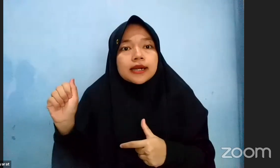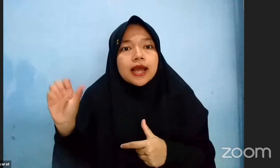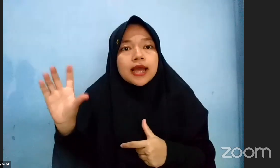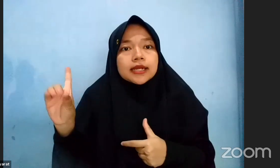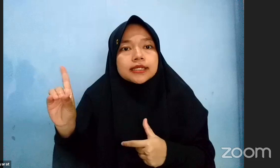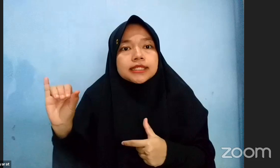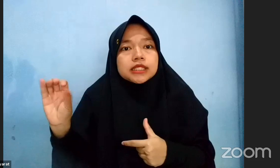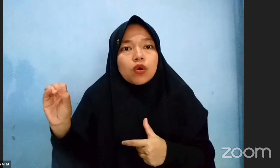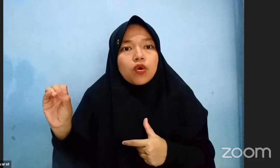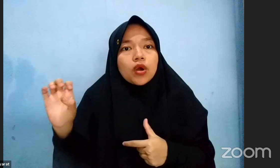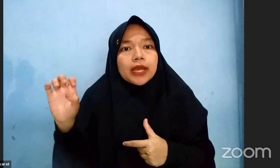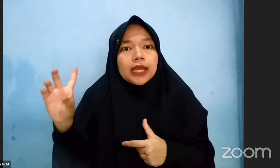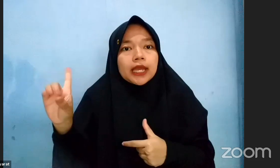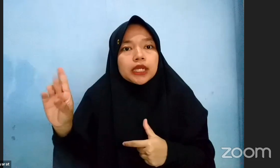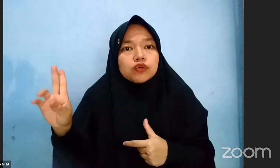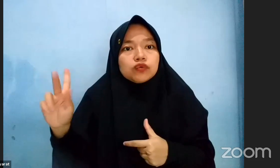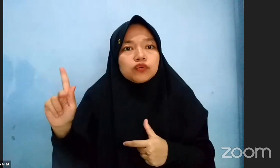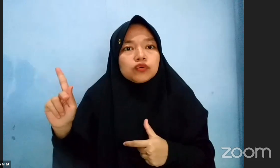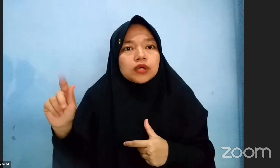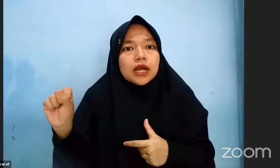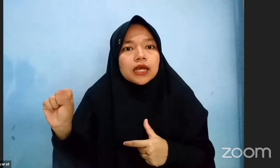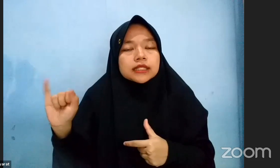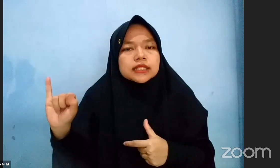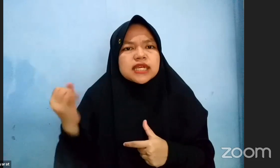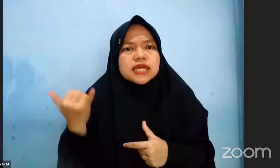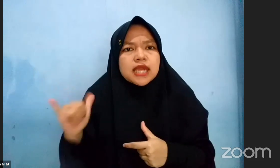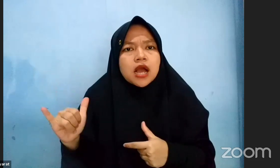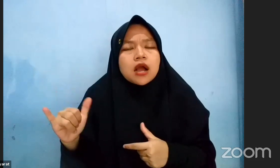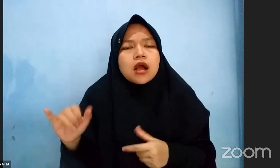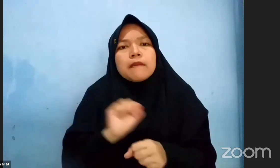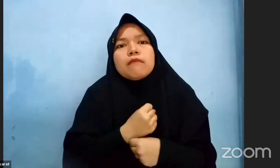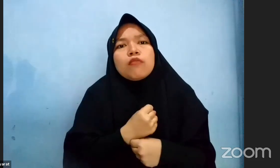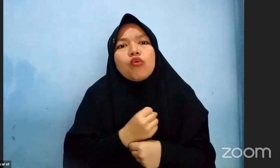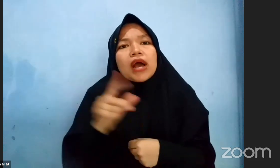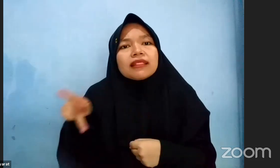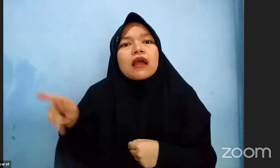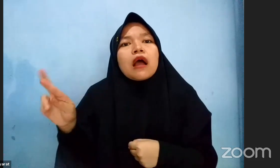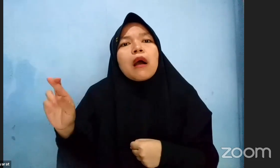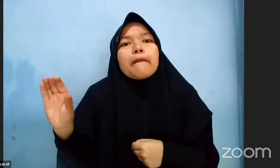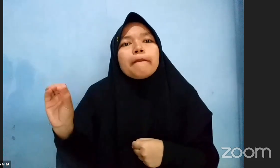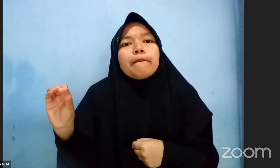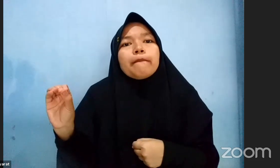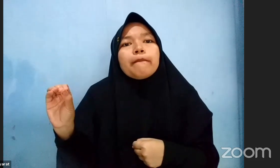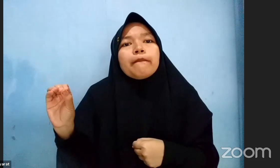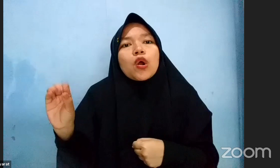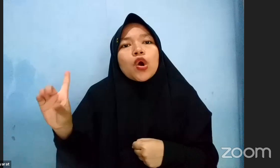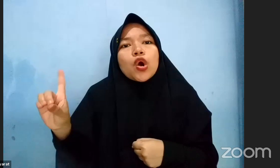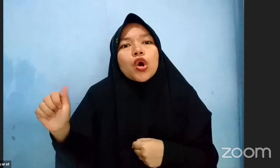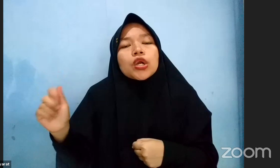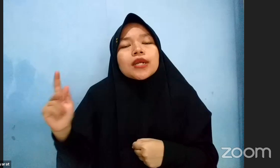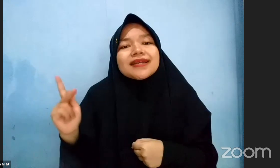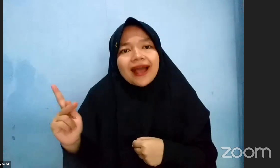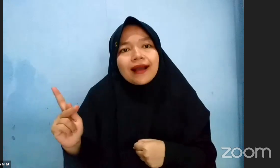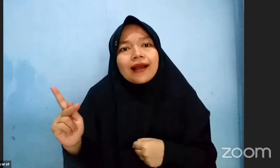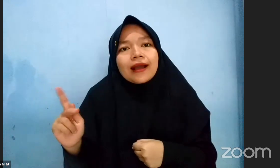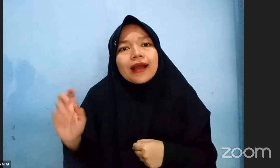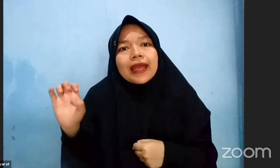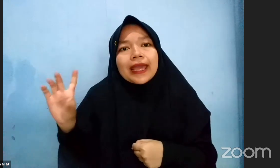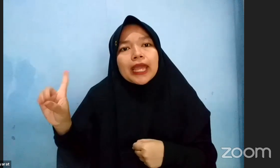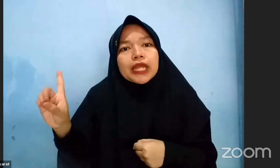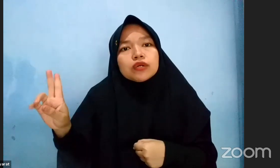itunya produk ini pir Kamil yang membuat Taklim kami melibatkan para guru tidak akan